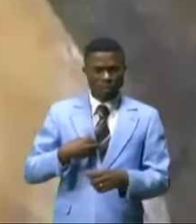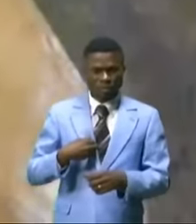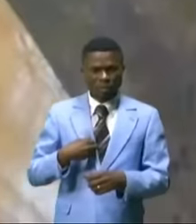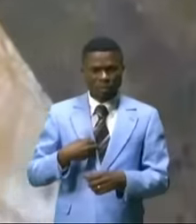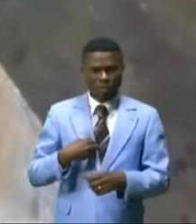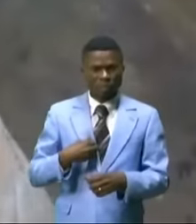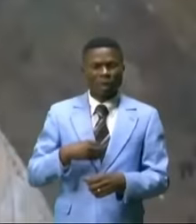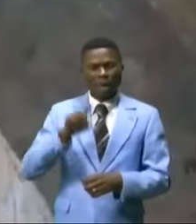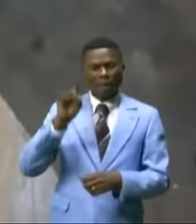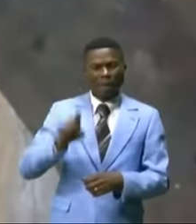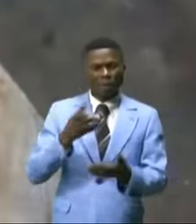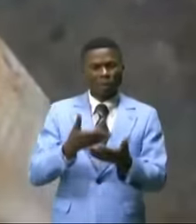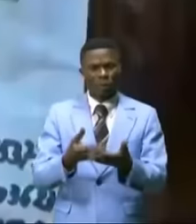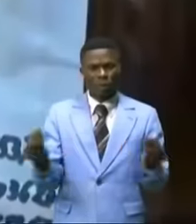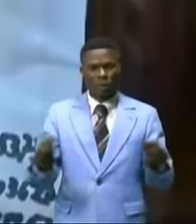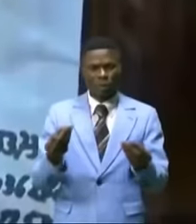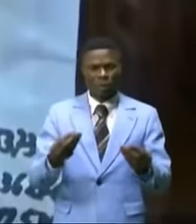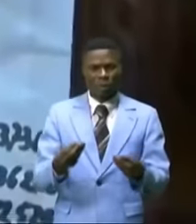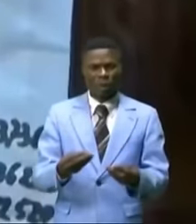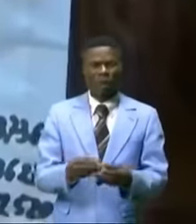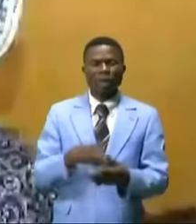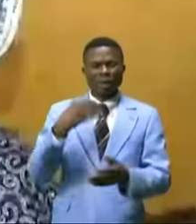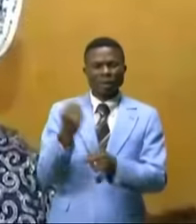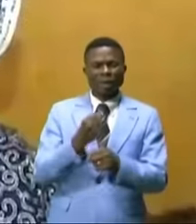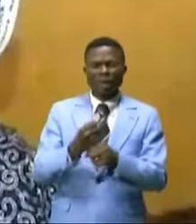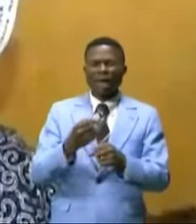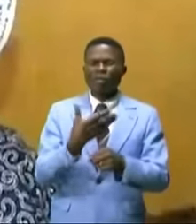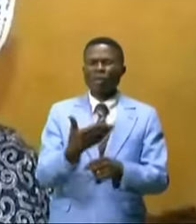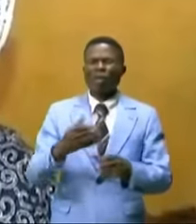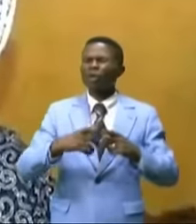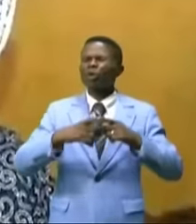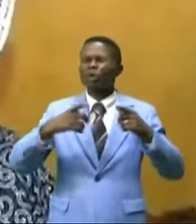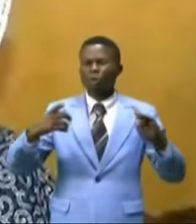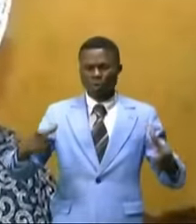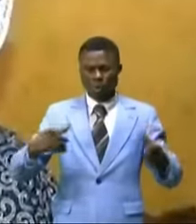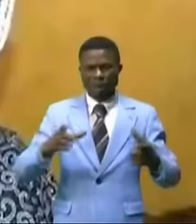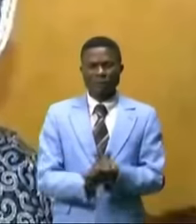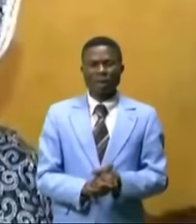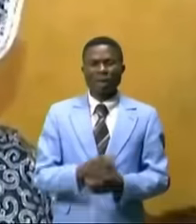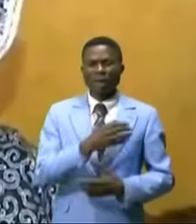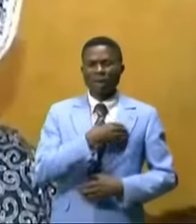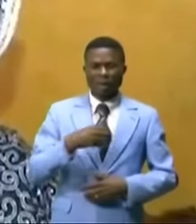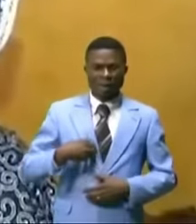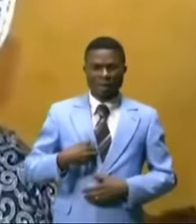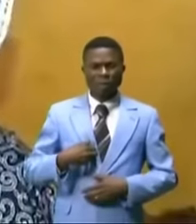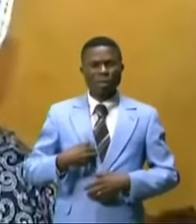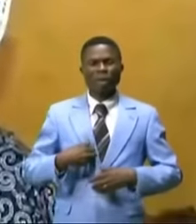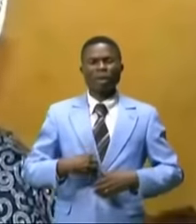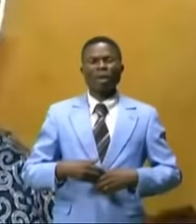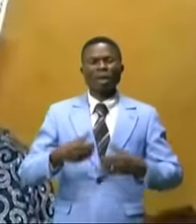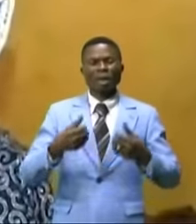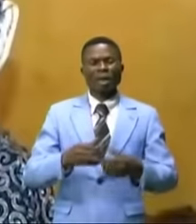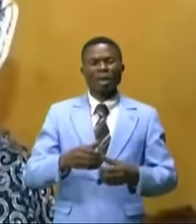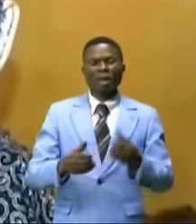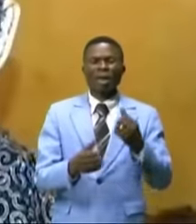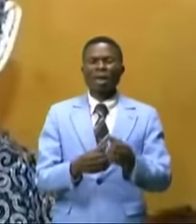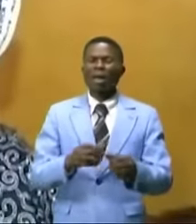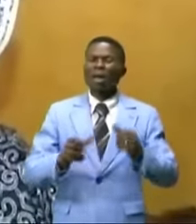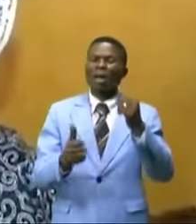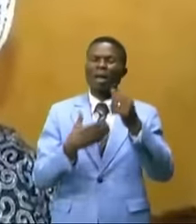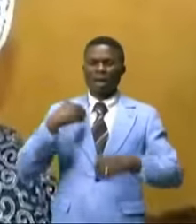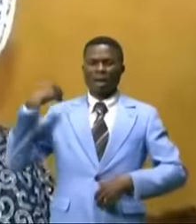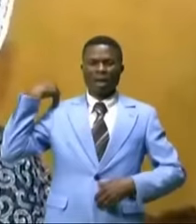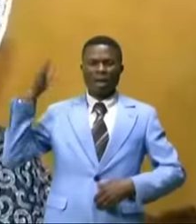du besoin grâce à ses grandes réalisations. Elle reste quand même déçue de ne recevoir aucun accompagnement.